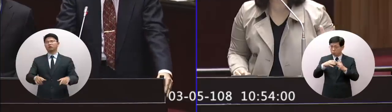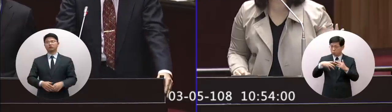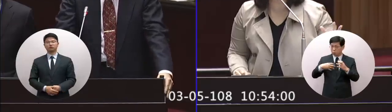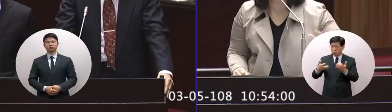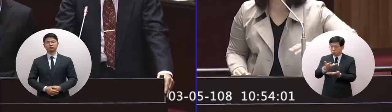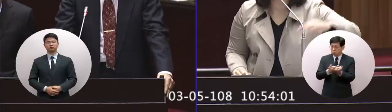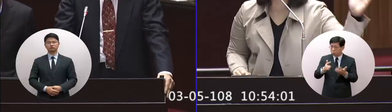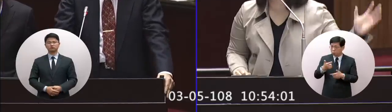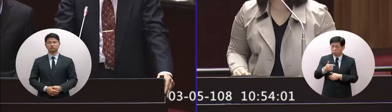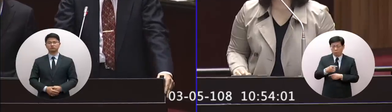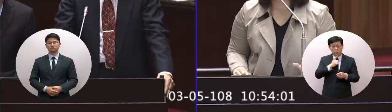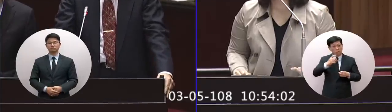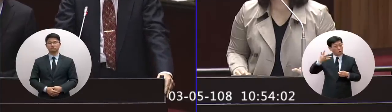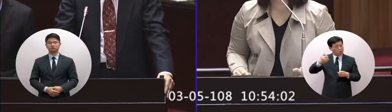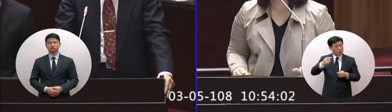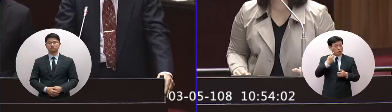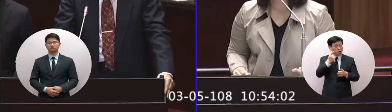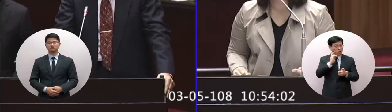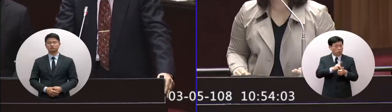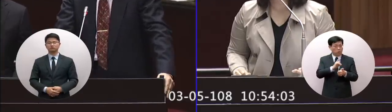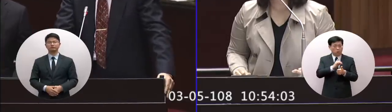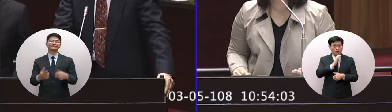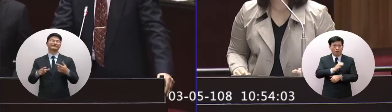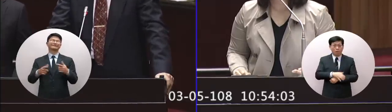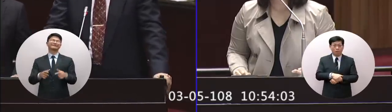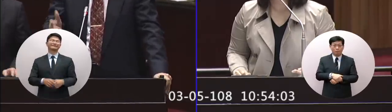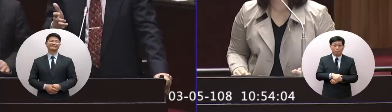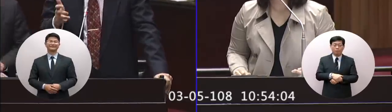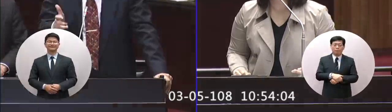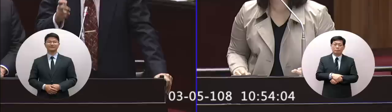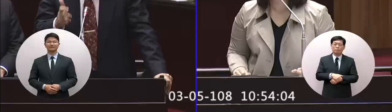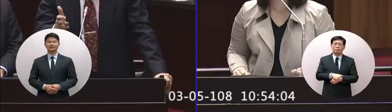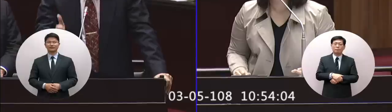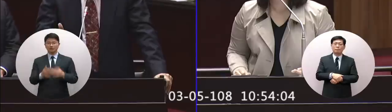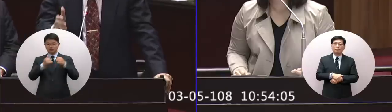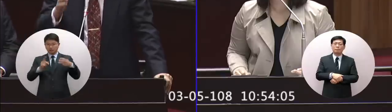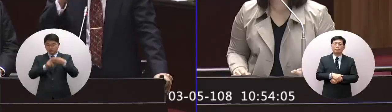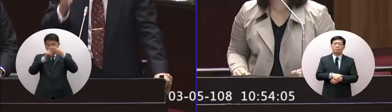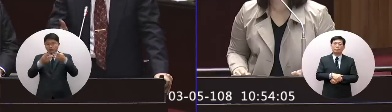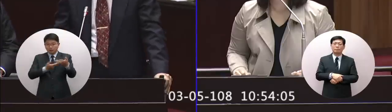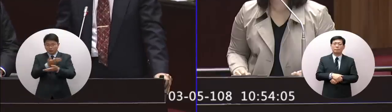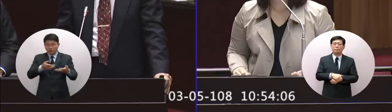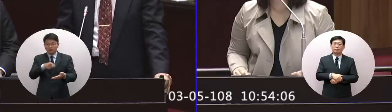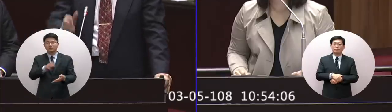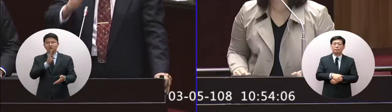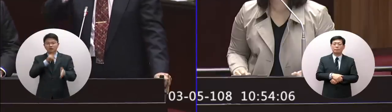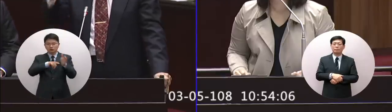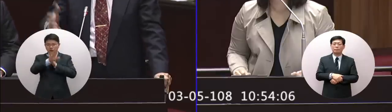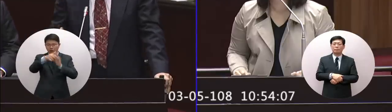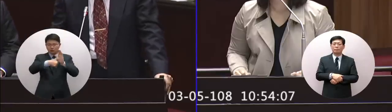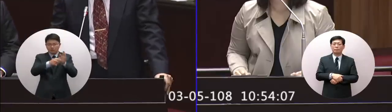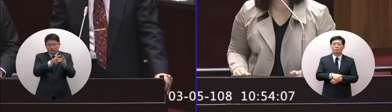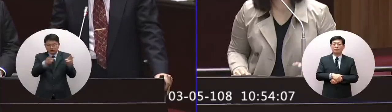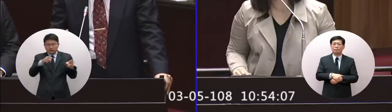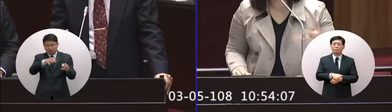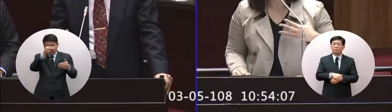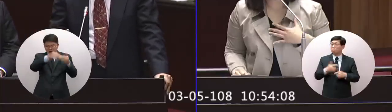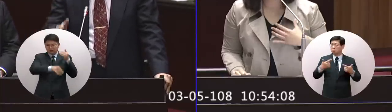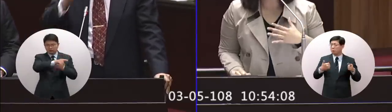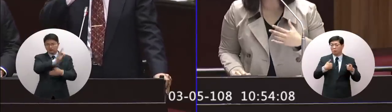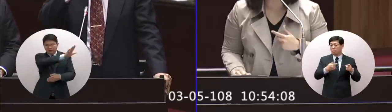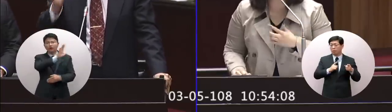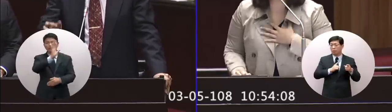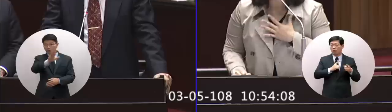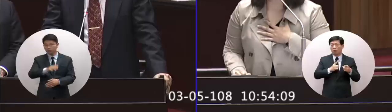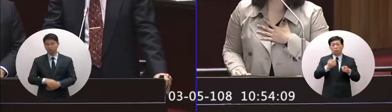觉得这些都是漂亮的谎言？ 不是啊。民主协商对中共来讲是专有民主，它是有一套体制的。 不是啊，